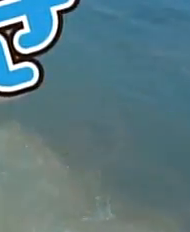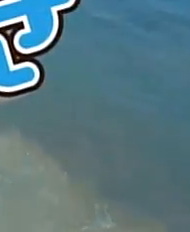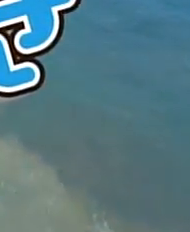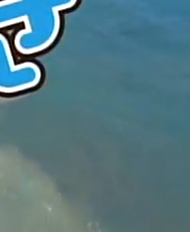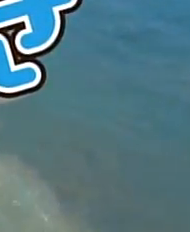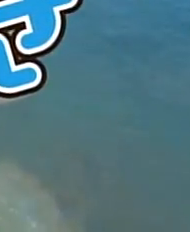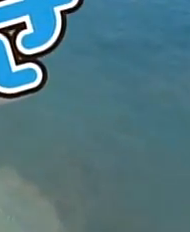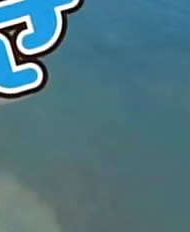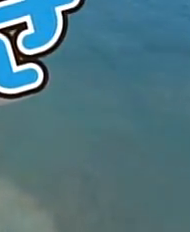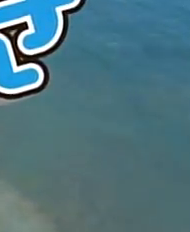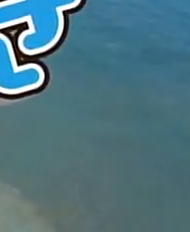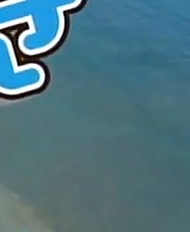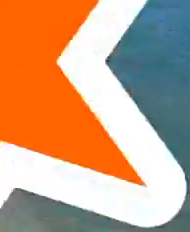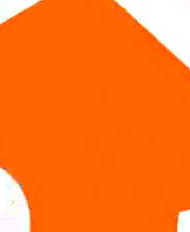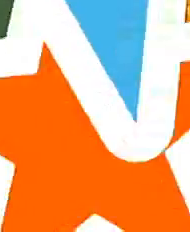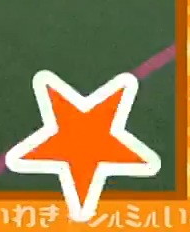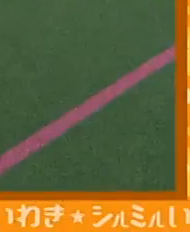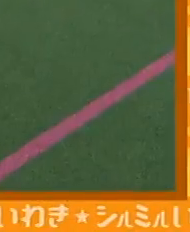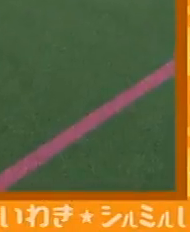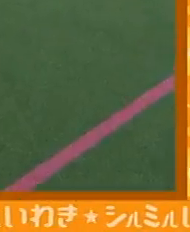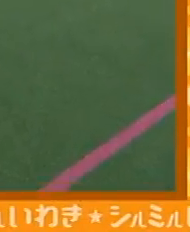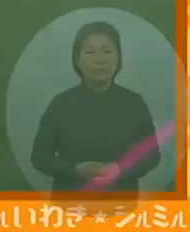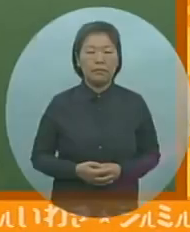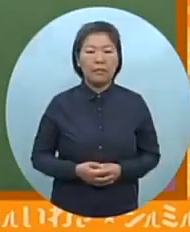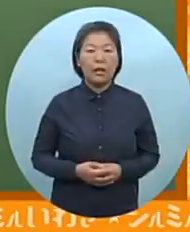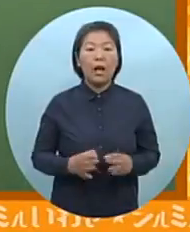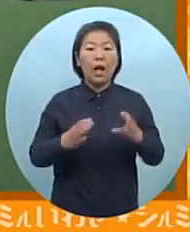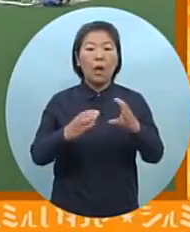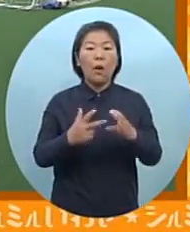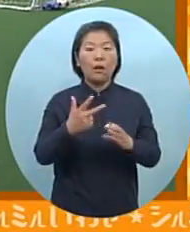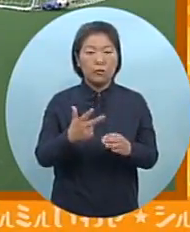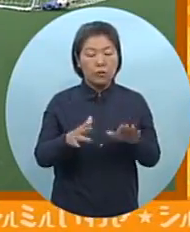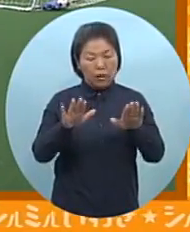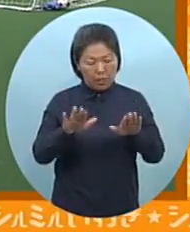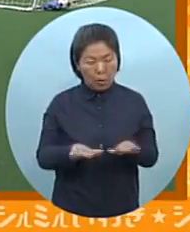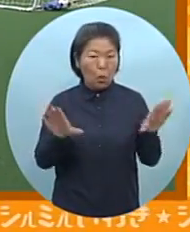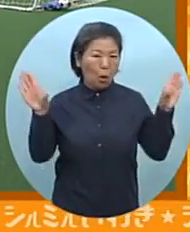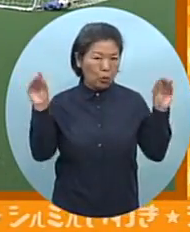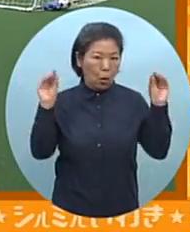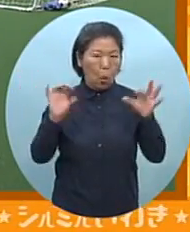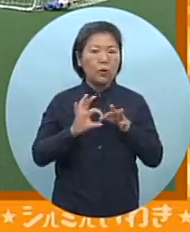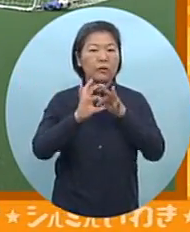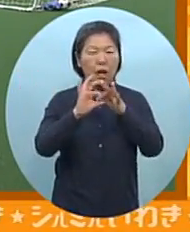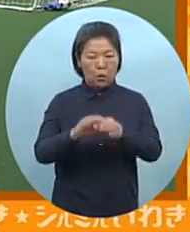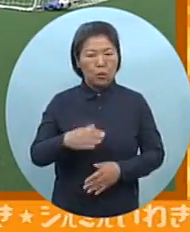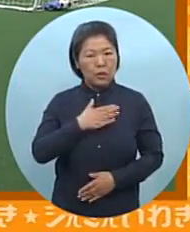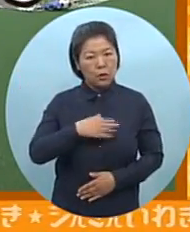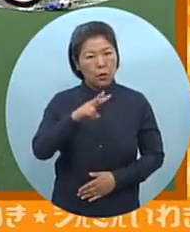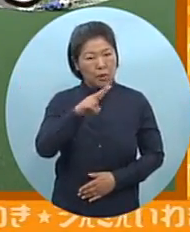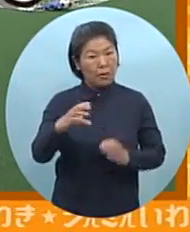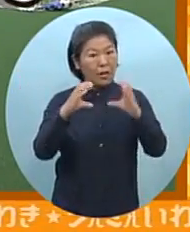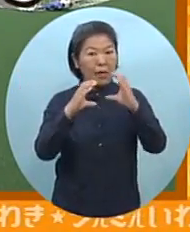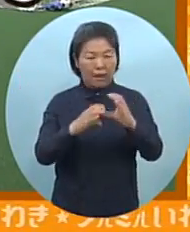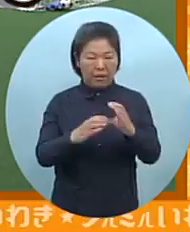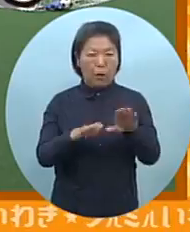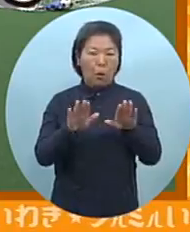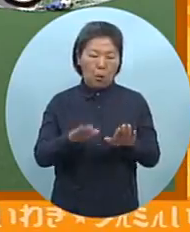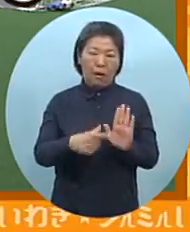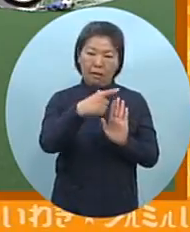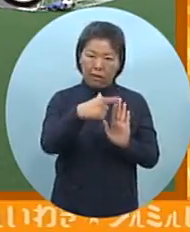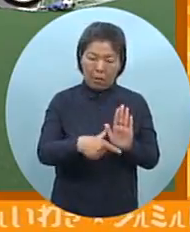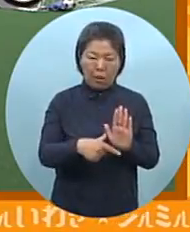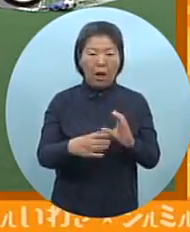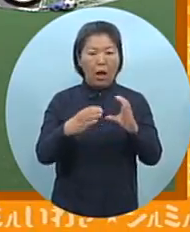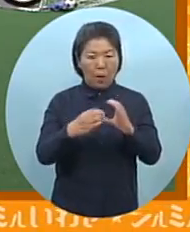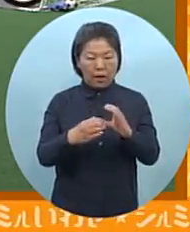しみるい岩市の旬の情報を伝えるシミ今回のテーマ